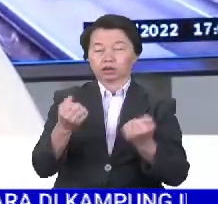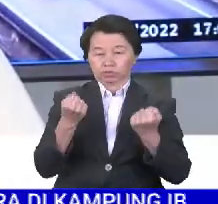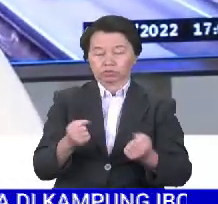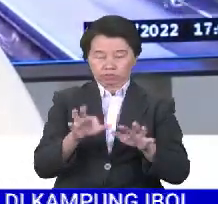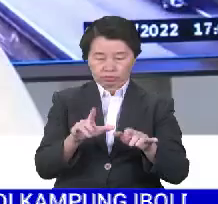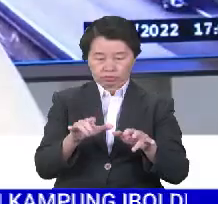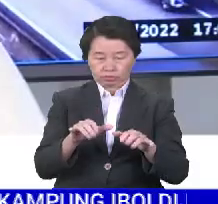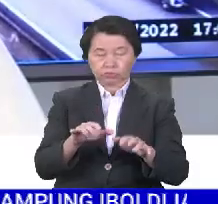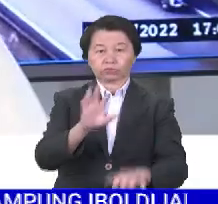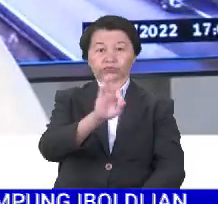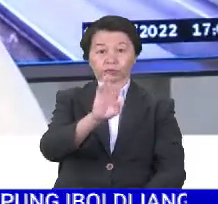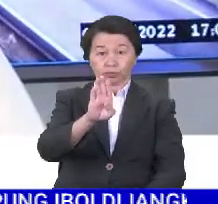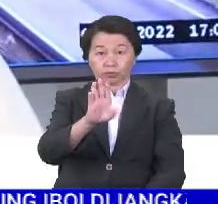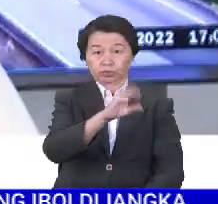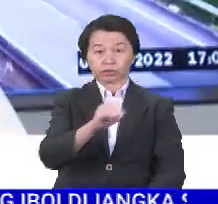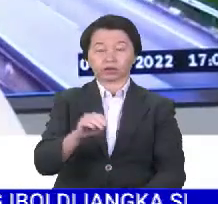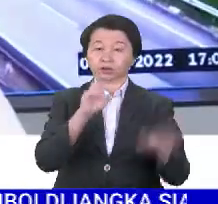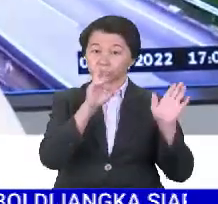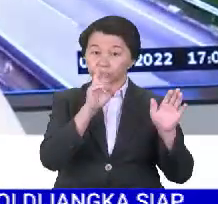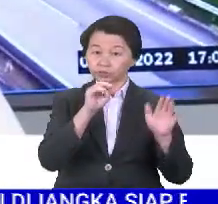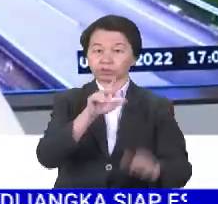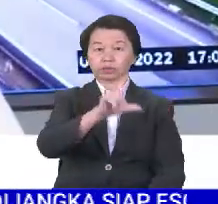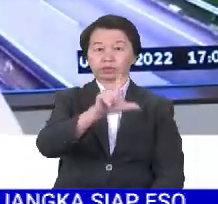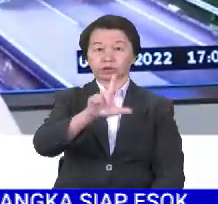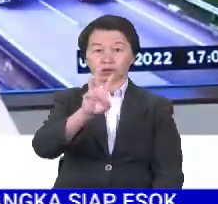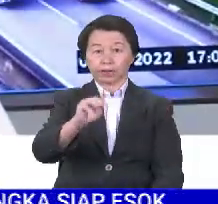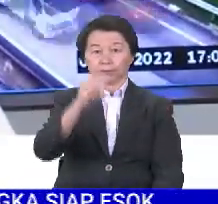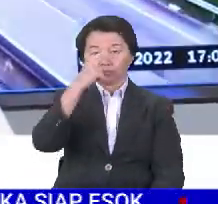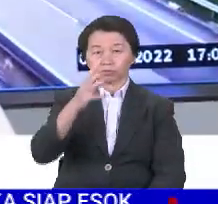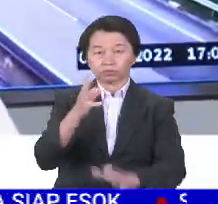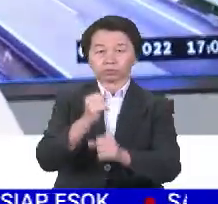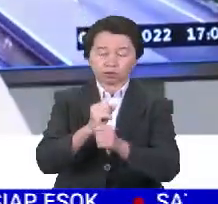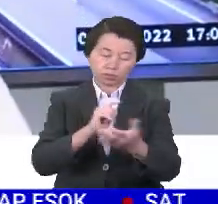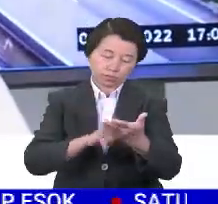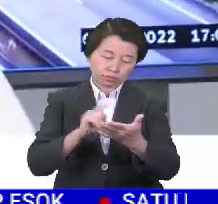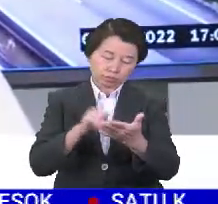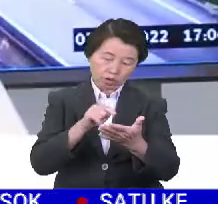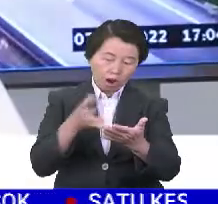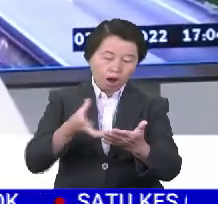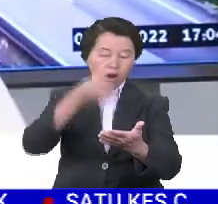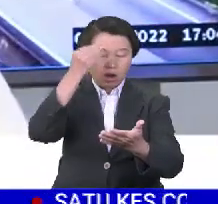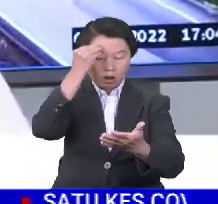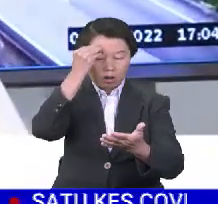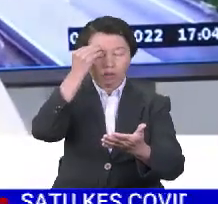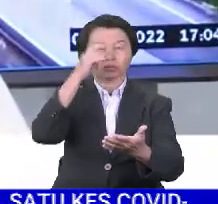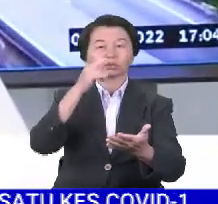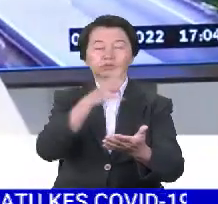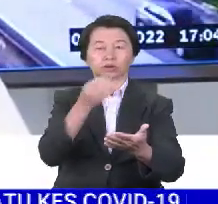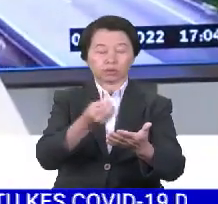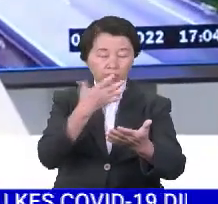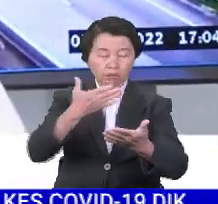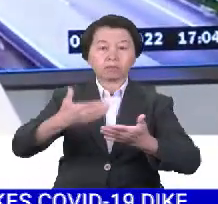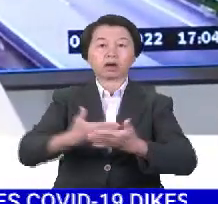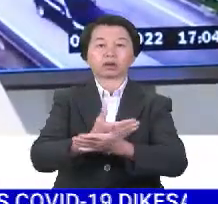melayari Facebook dan juga Twitter Lembaga Lebuh Raya Malaysia bagi mendapatkan informasi dan maklumat